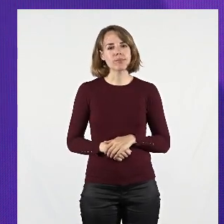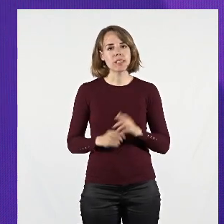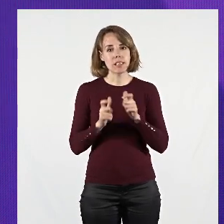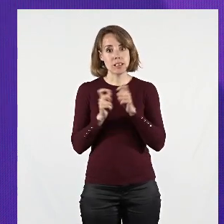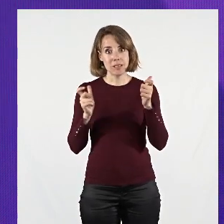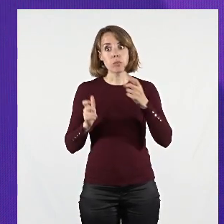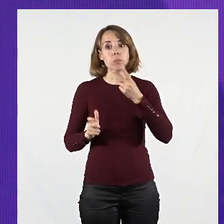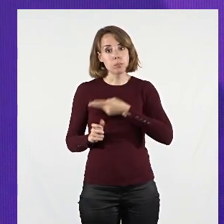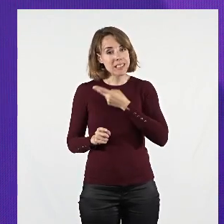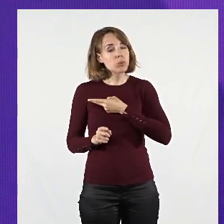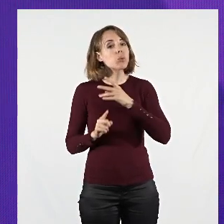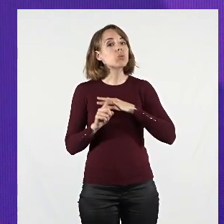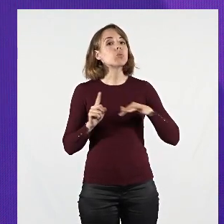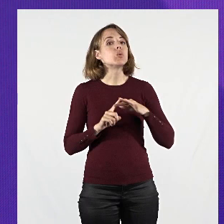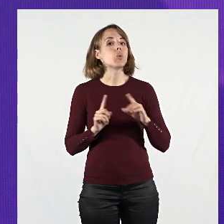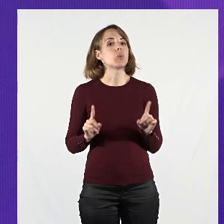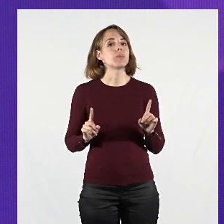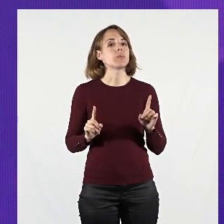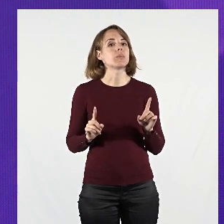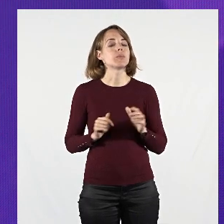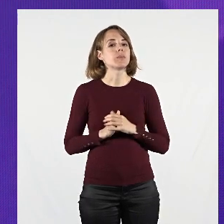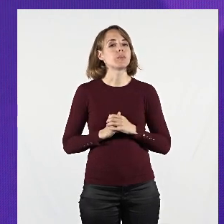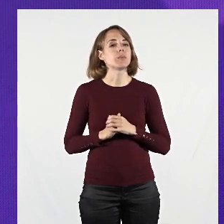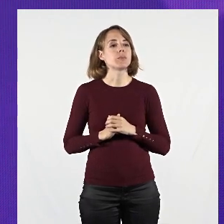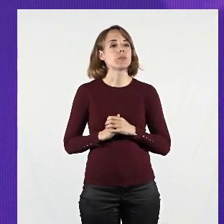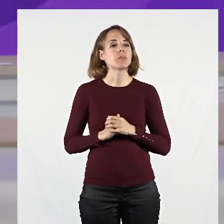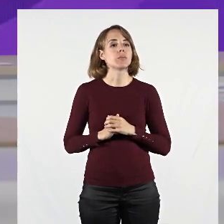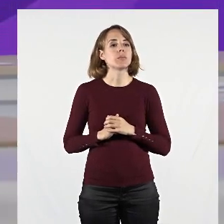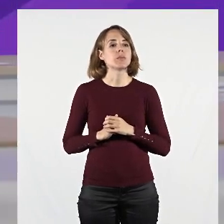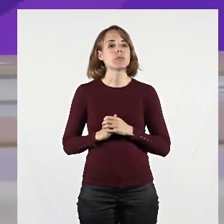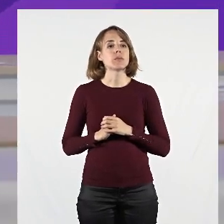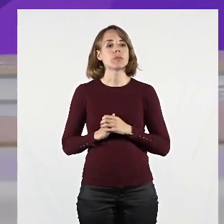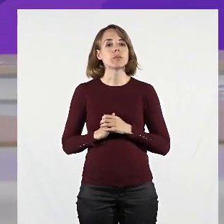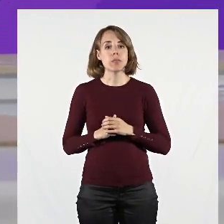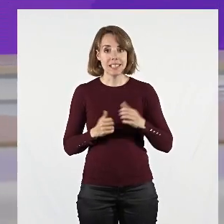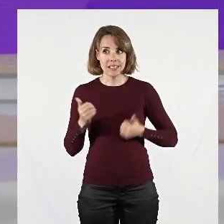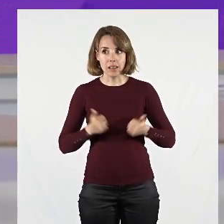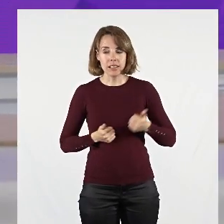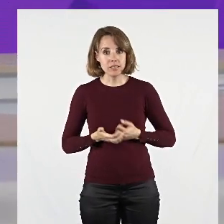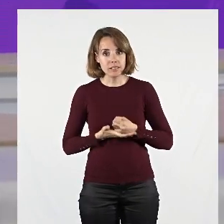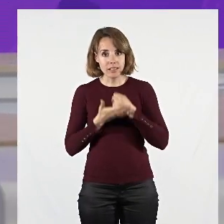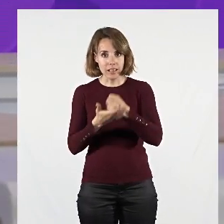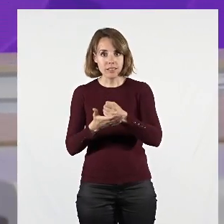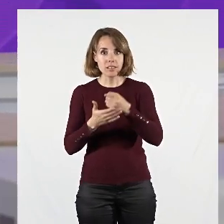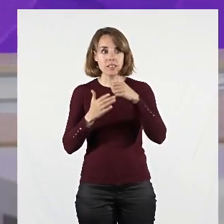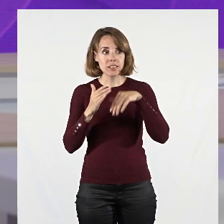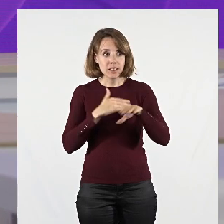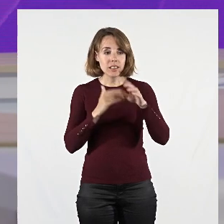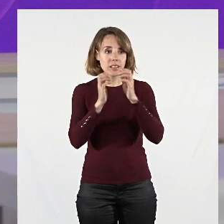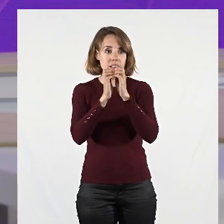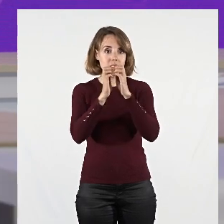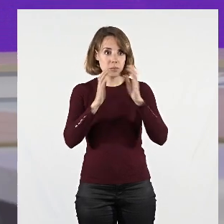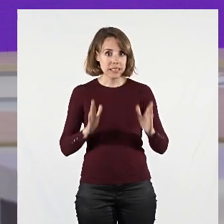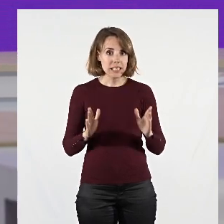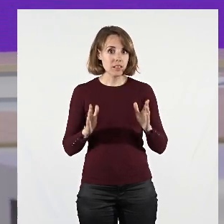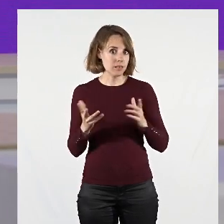médico-sociaux. Or, les services d'aide autorisés à domicile ne sont pas partie prenante des établissements médico-sociaux.